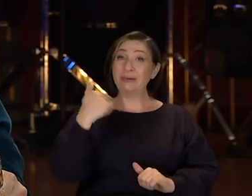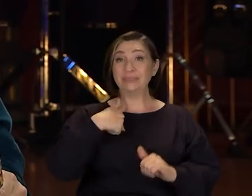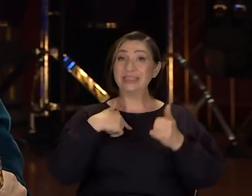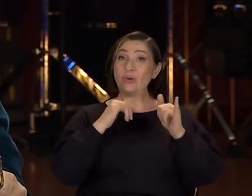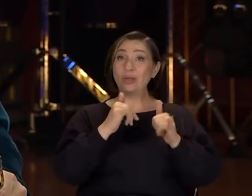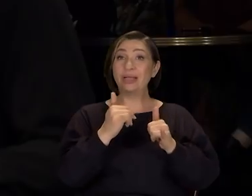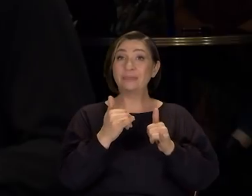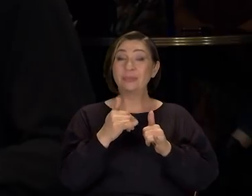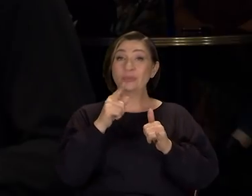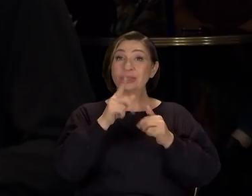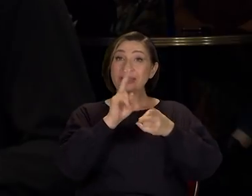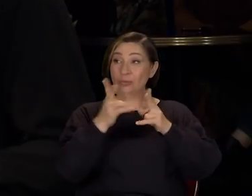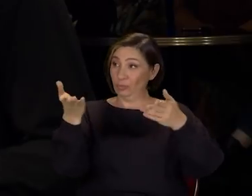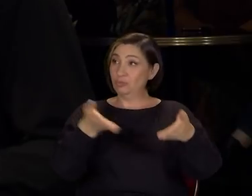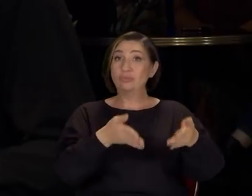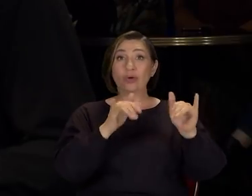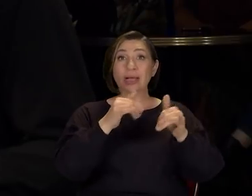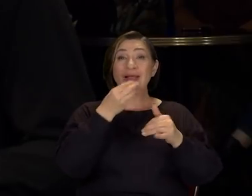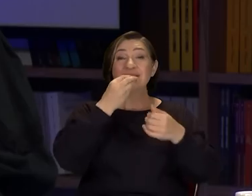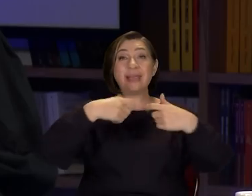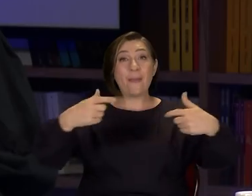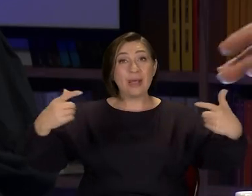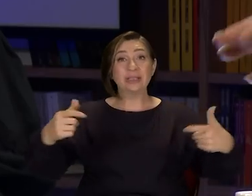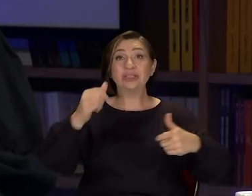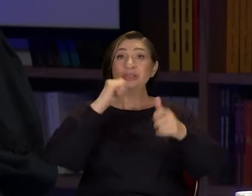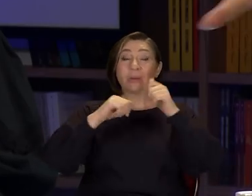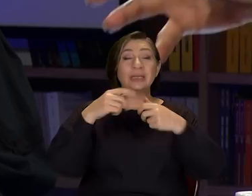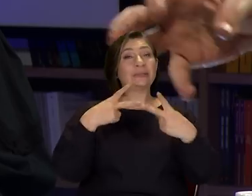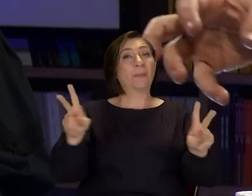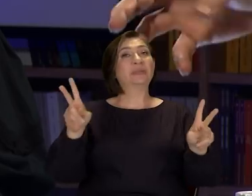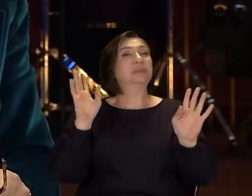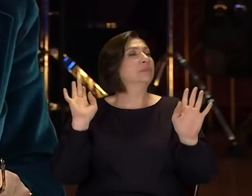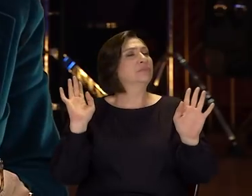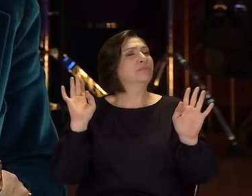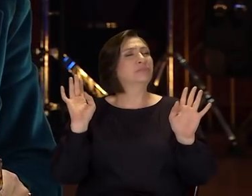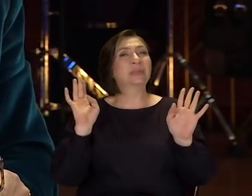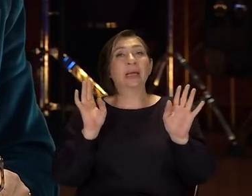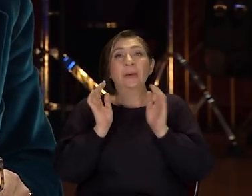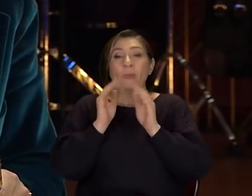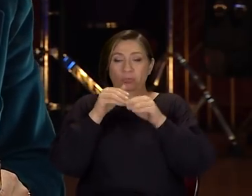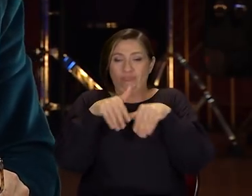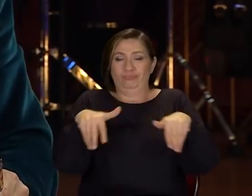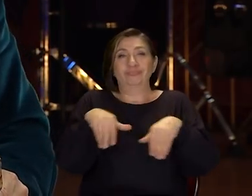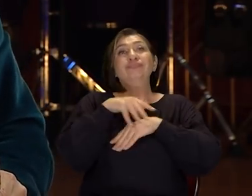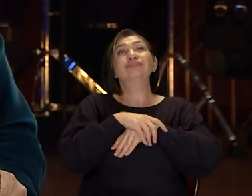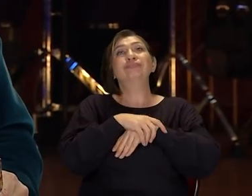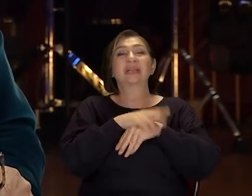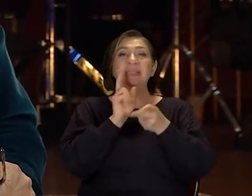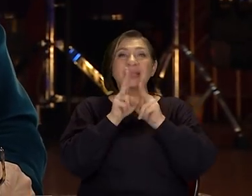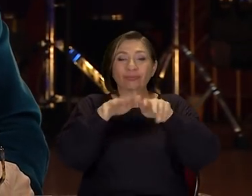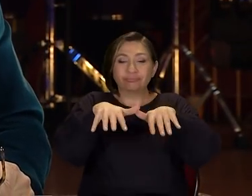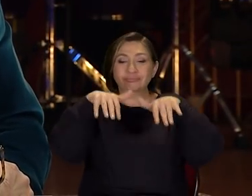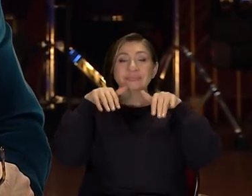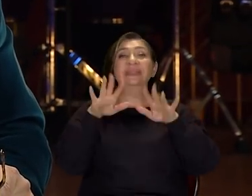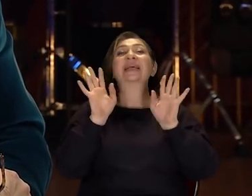oynayın. Gelelim vallahi. Bizde böyle yemekli içmekli de oynuyoruz biz. Yani sadece hani çok bitişik nizam, tiyatro